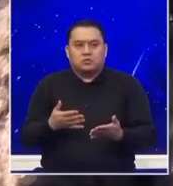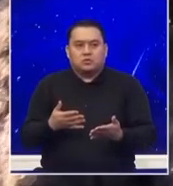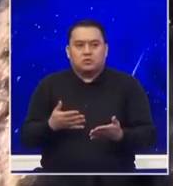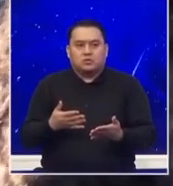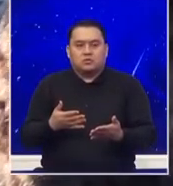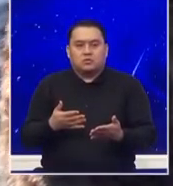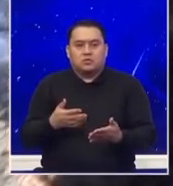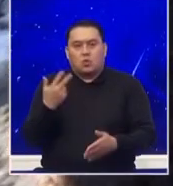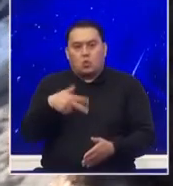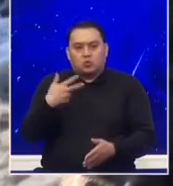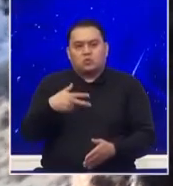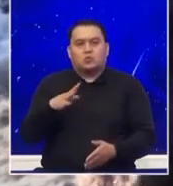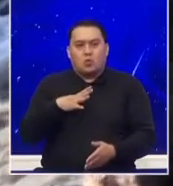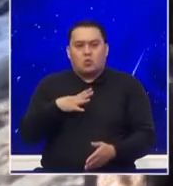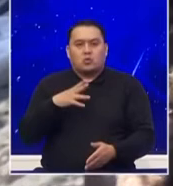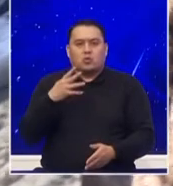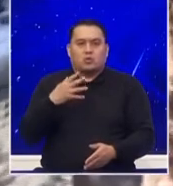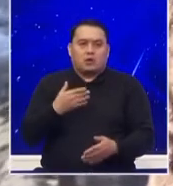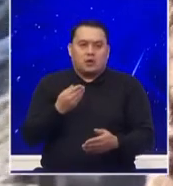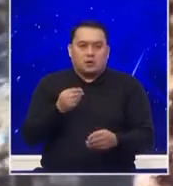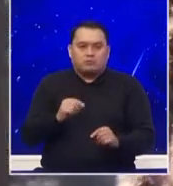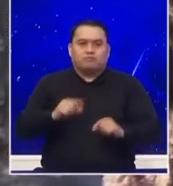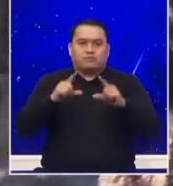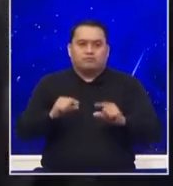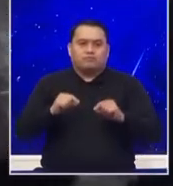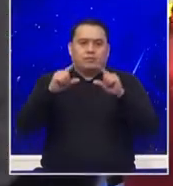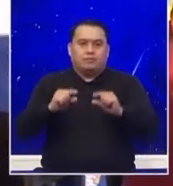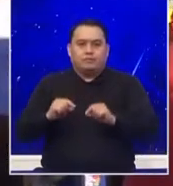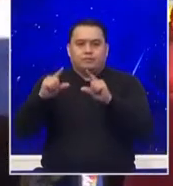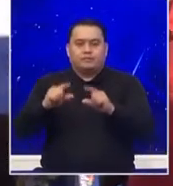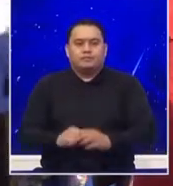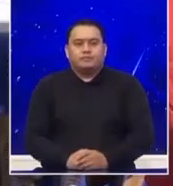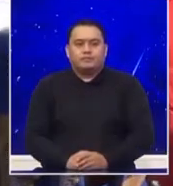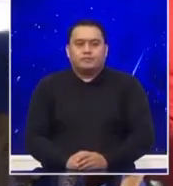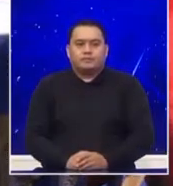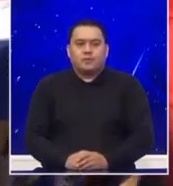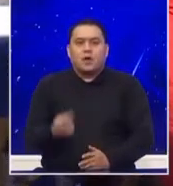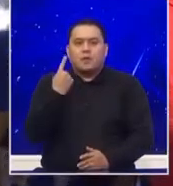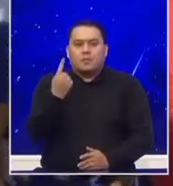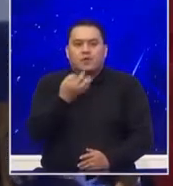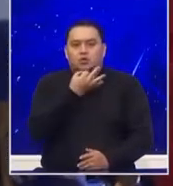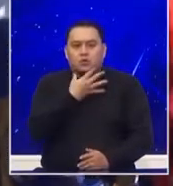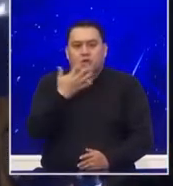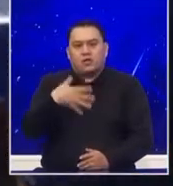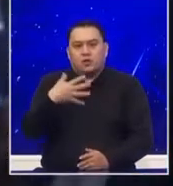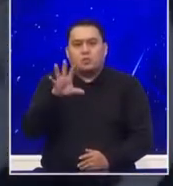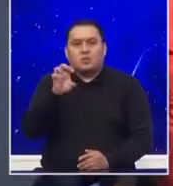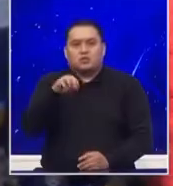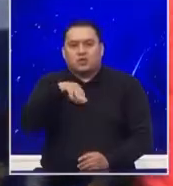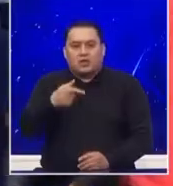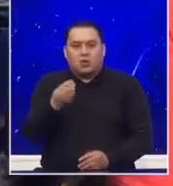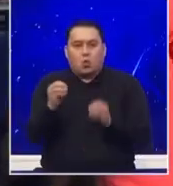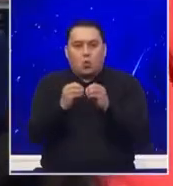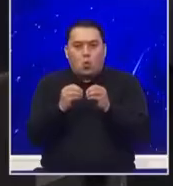болған, 35 болған. Қазір қымбат, қымбат, қымбат. Бір жұмыртқаның өзін 50 тенгеден аламыз. Сонда 500 тенгеге